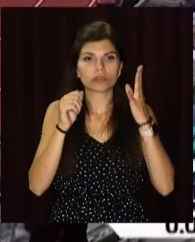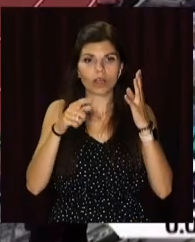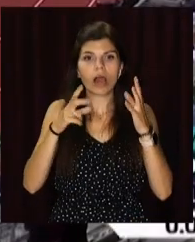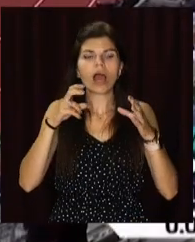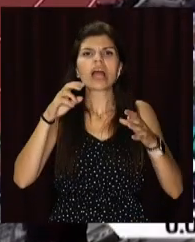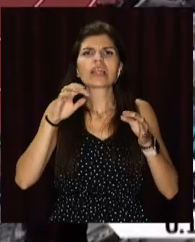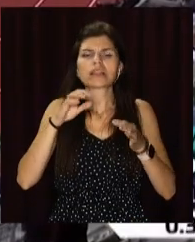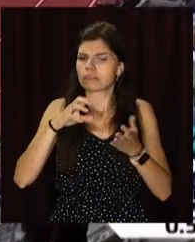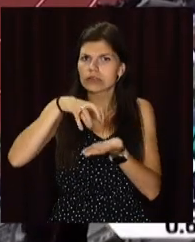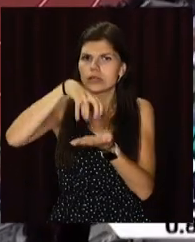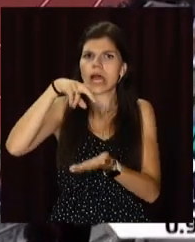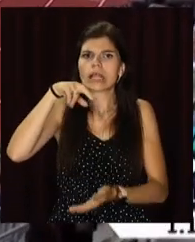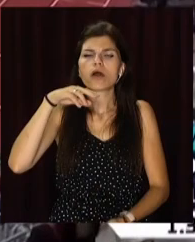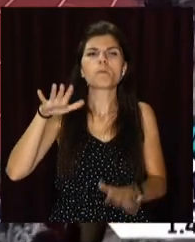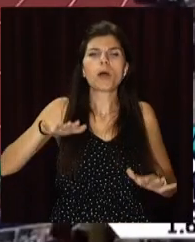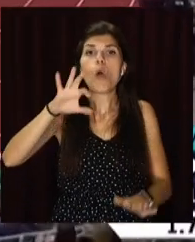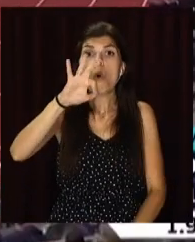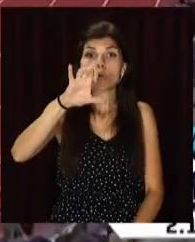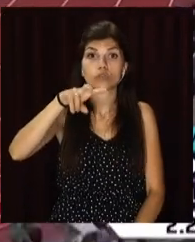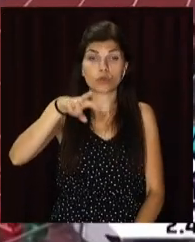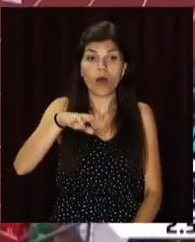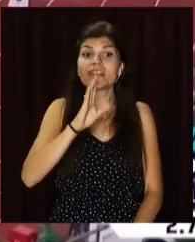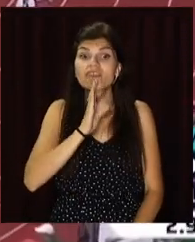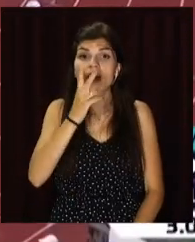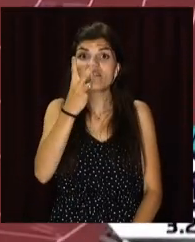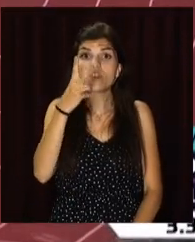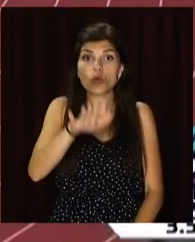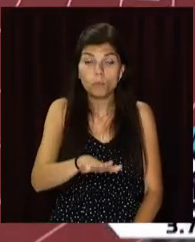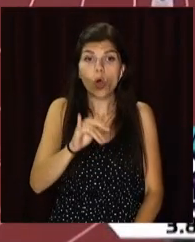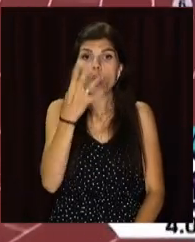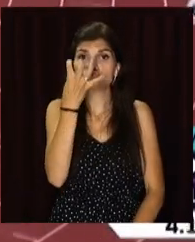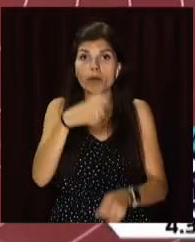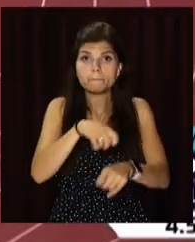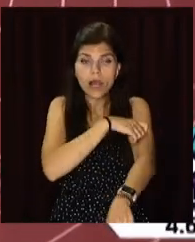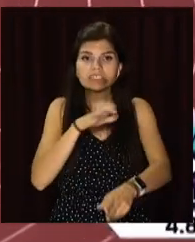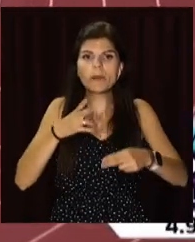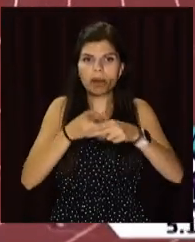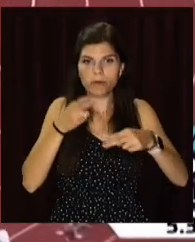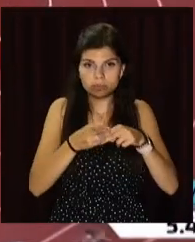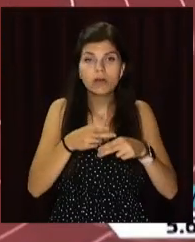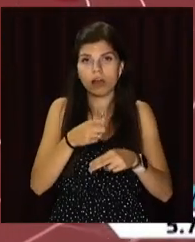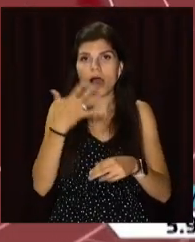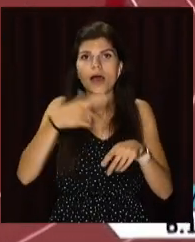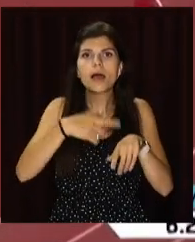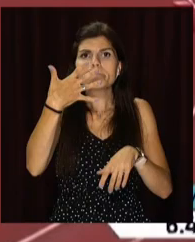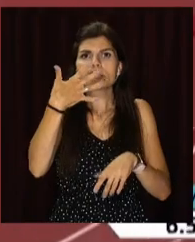Діамантової ліги, що відбулася в Осло. Дніпрянка стала другою на дистанції у 400 метрів з бар'єрами. Її час